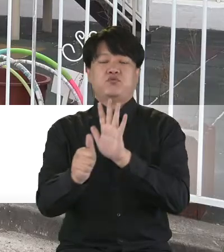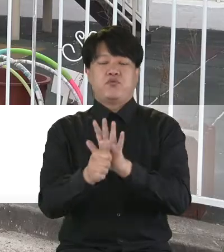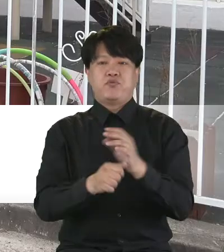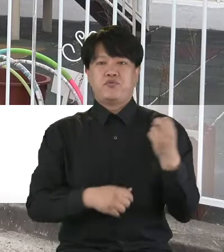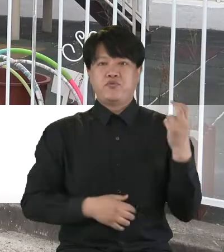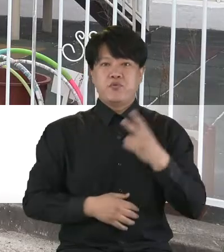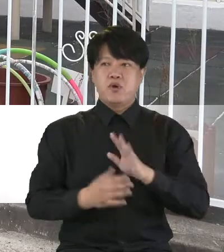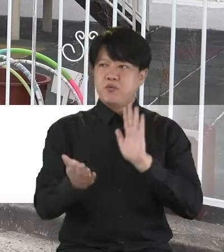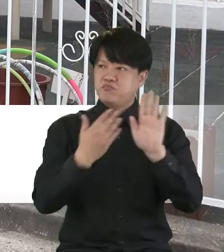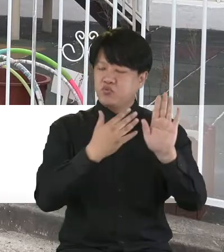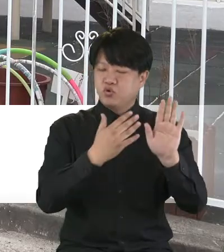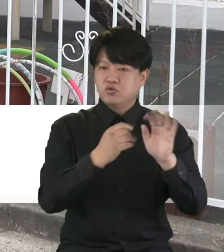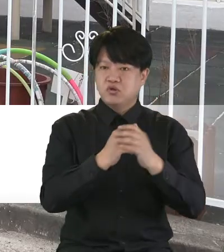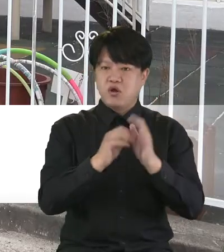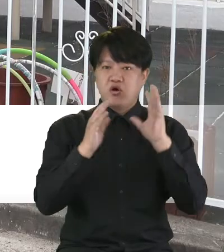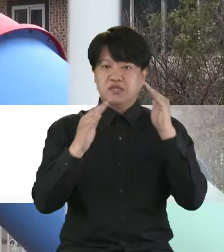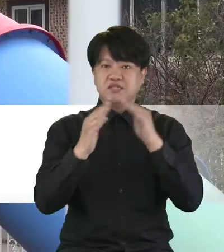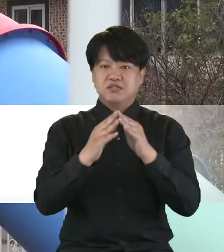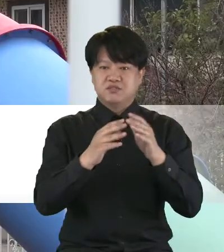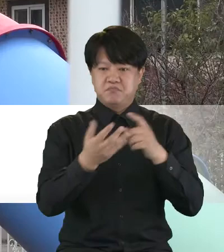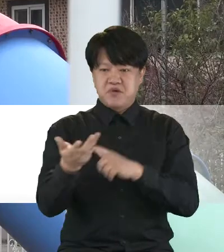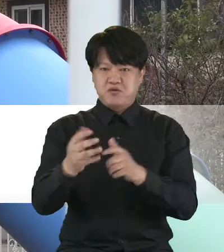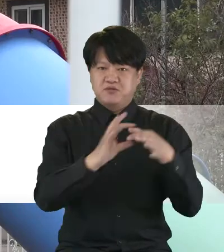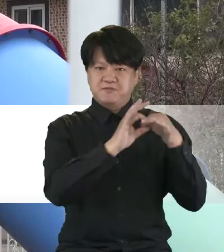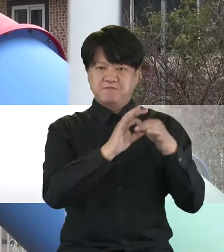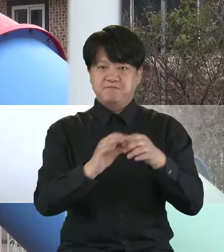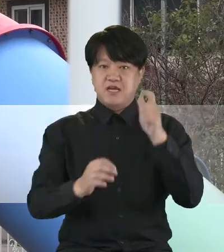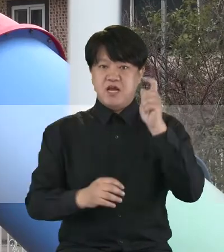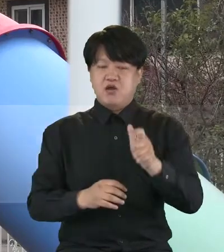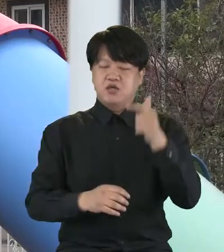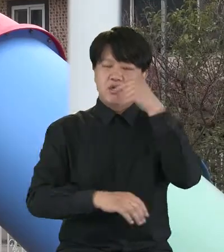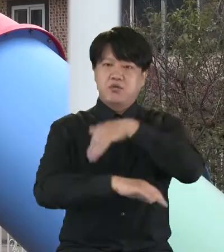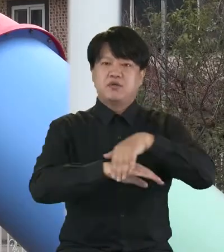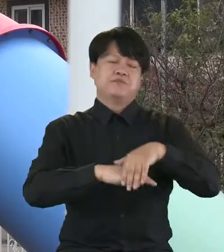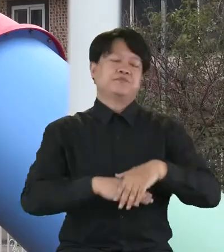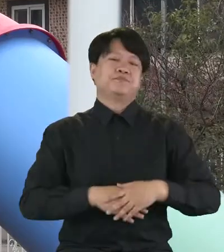지원했으며 앞으로도 어린이집 학력을 지속적으로 강화할 계획입니다